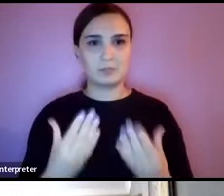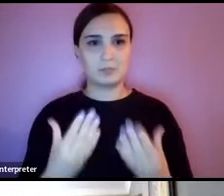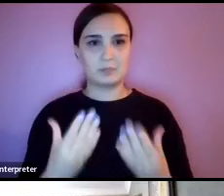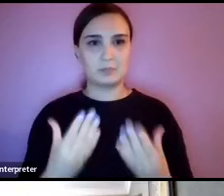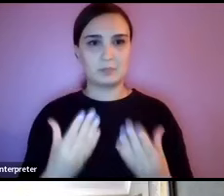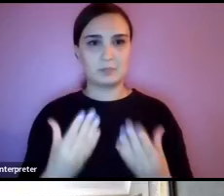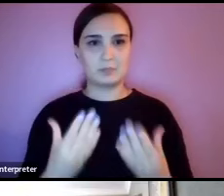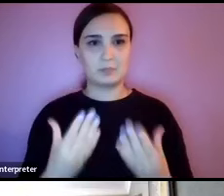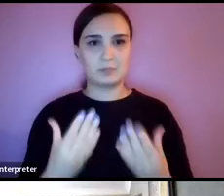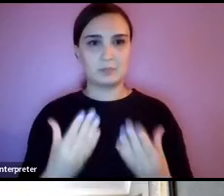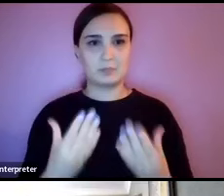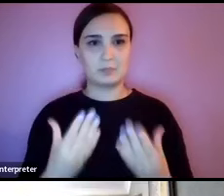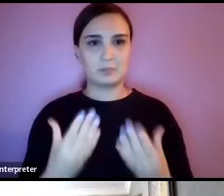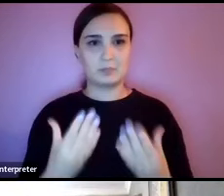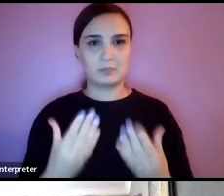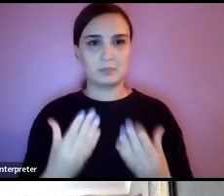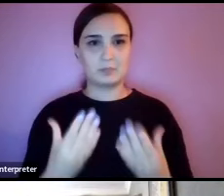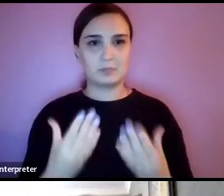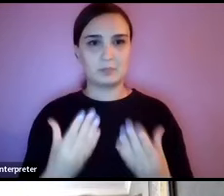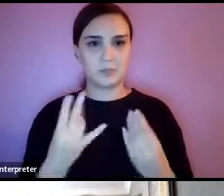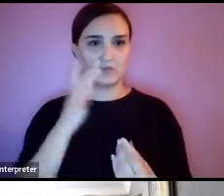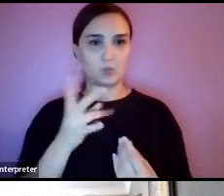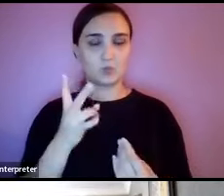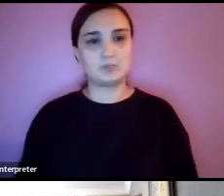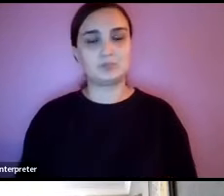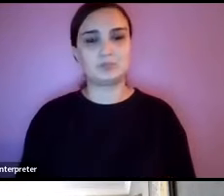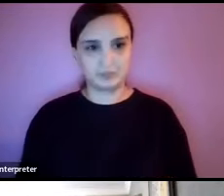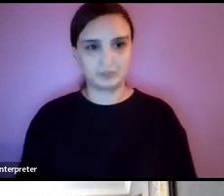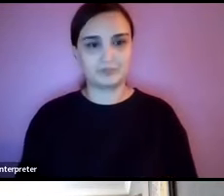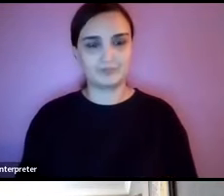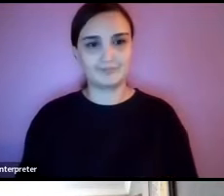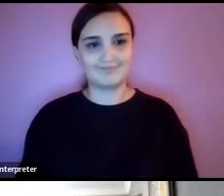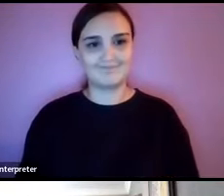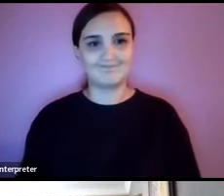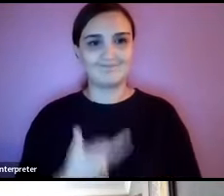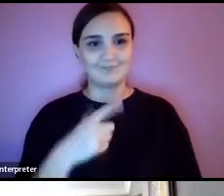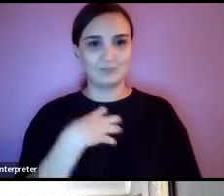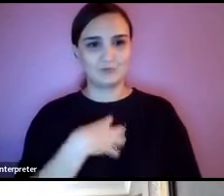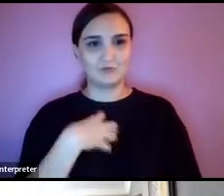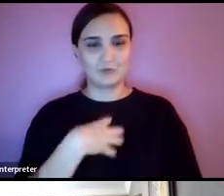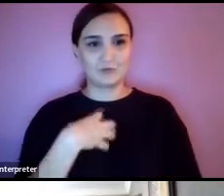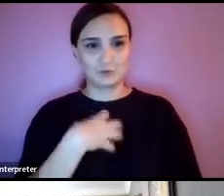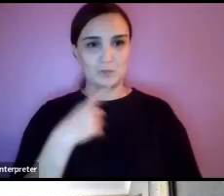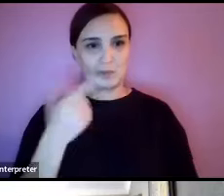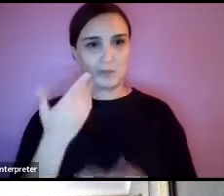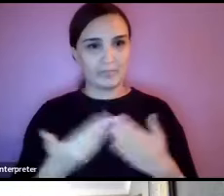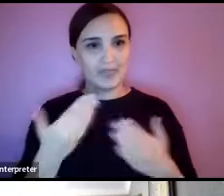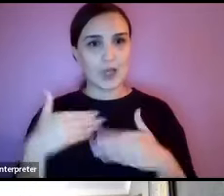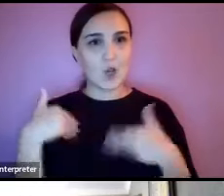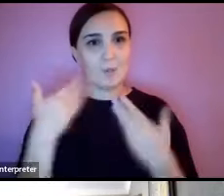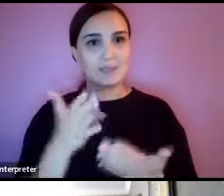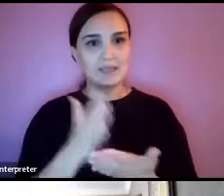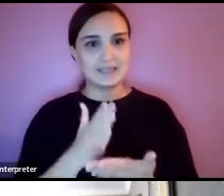შევაქოთ ამისთვის. მგონი ძალიან მნიშვნელოვანი რეკომენდაცია იყო ეს.